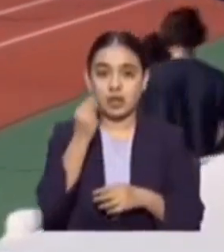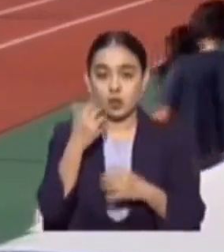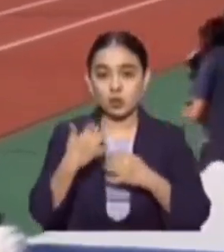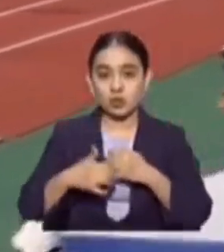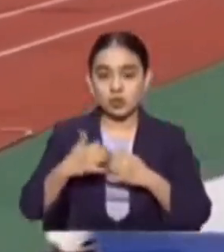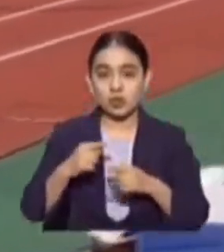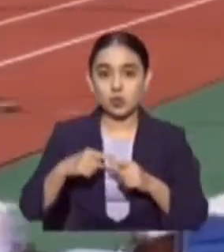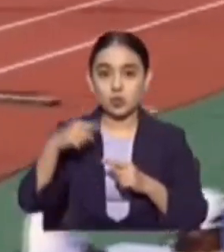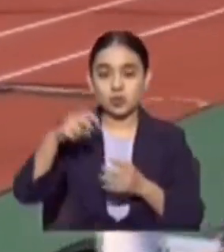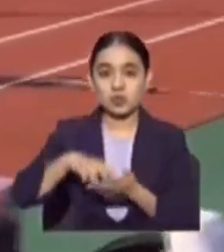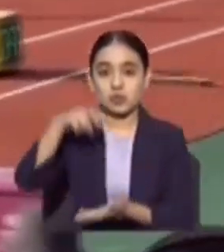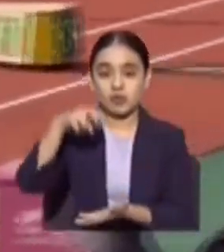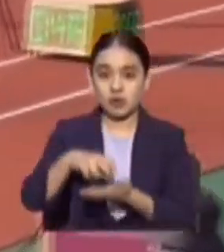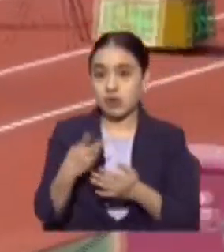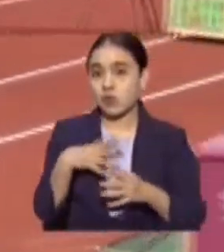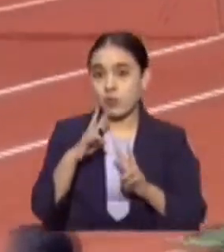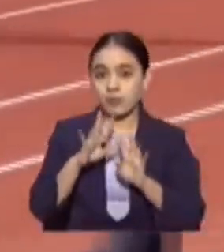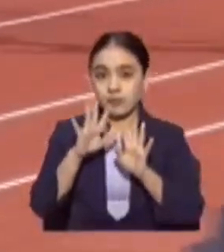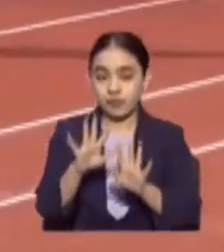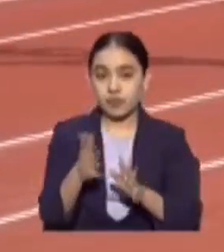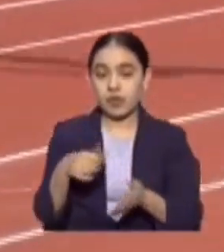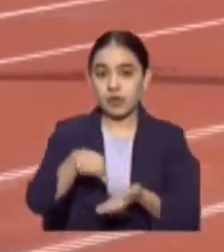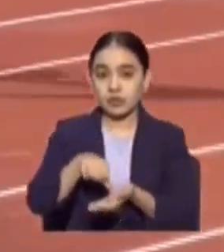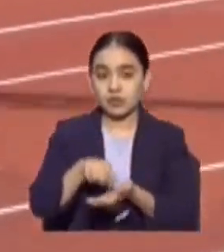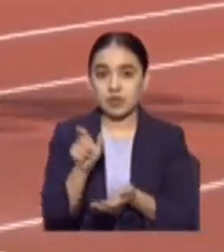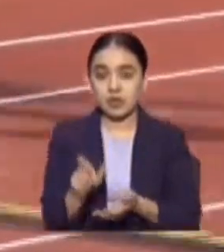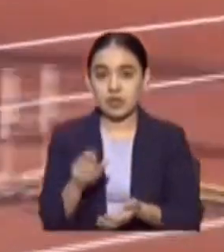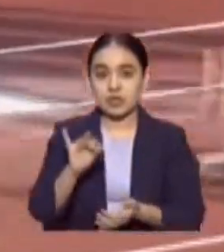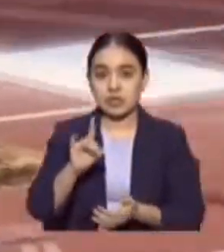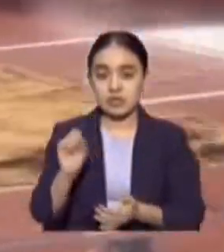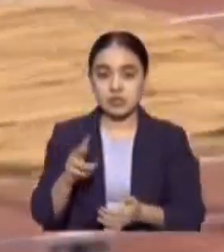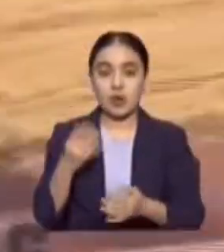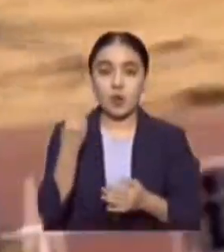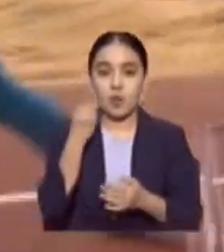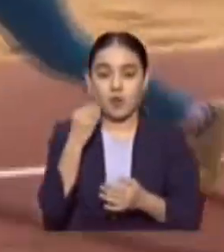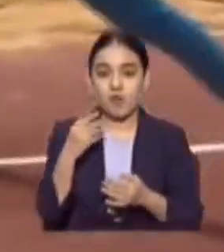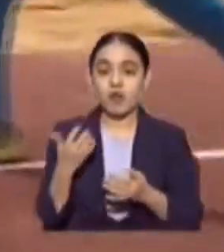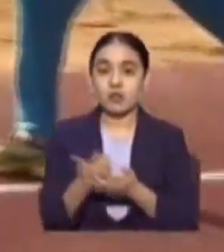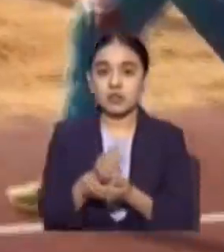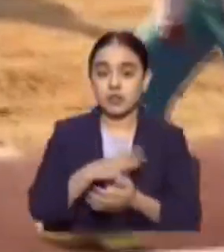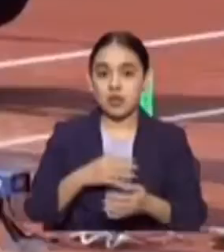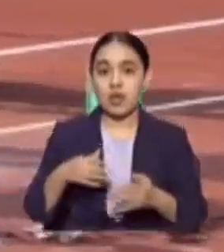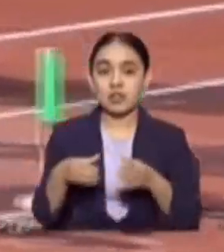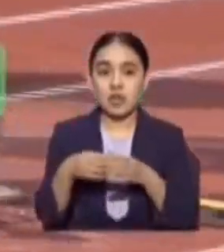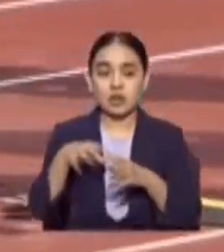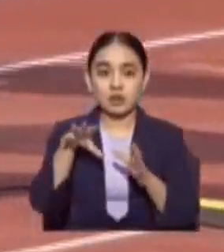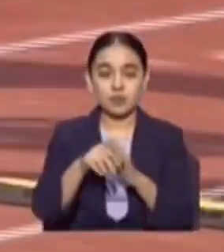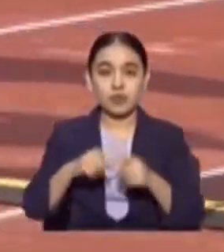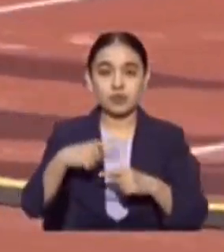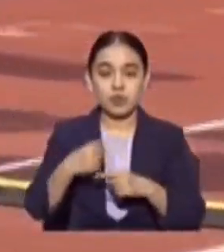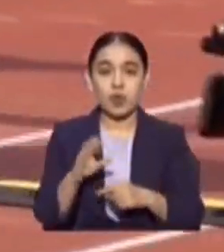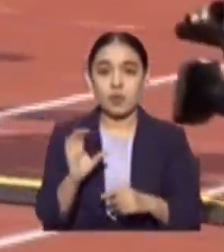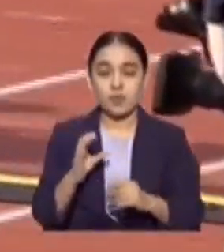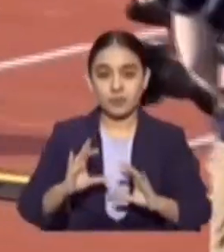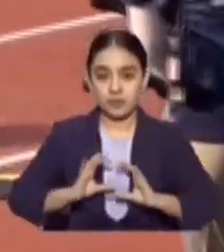o'rtasida uzunlikka sakrash bahsida ishtirok etgan hamyurtimiz Izzat Turg'unov ham muvaffaqiyatli harakat qilib, delegatsiya o'z hisobiga navbatdagi